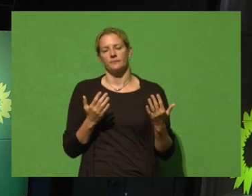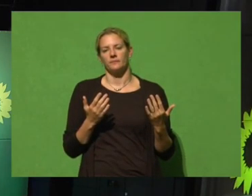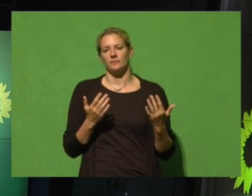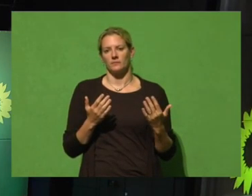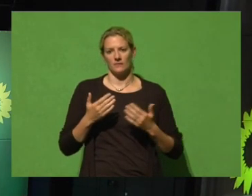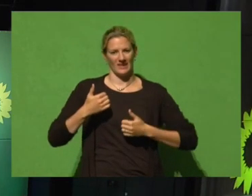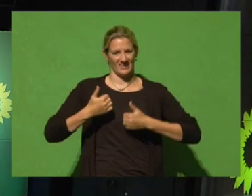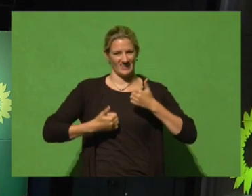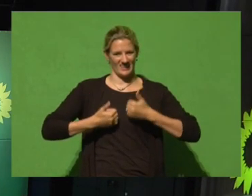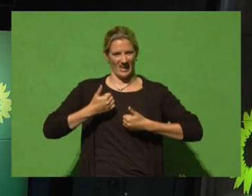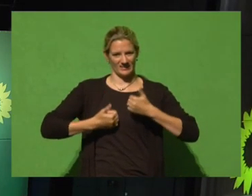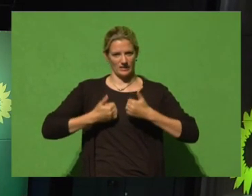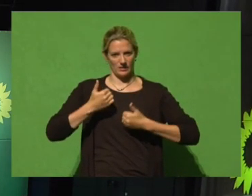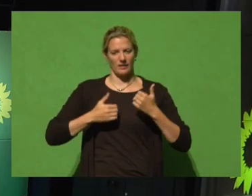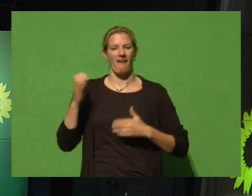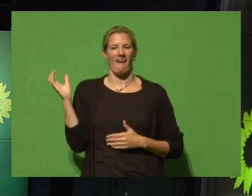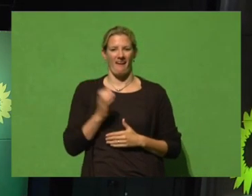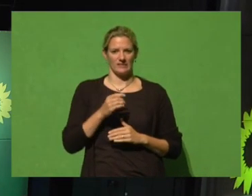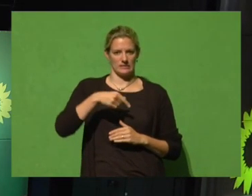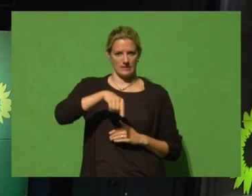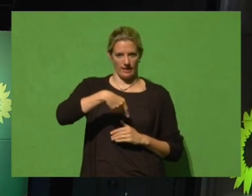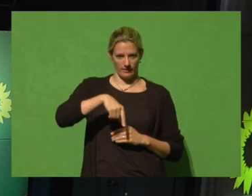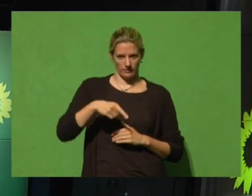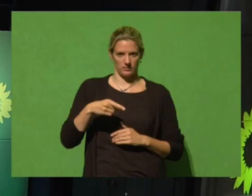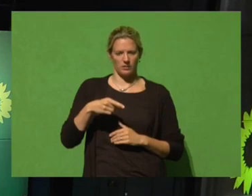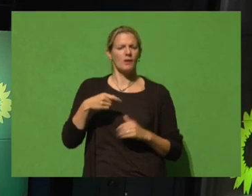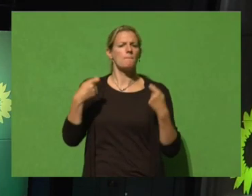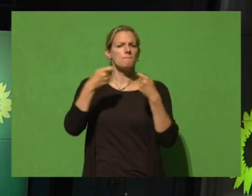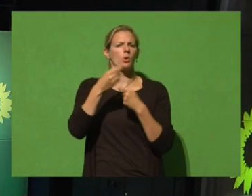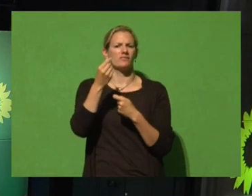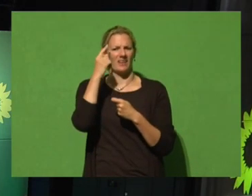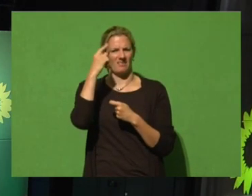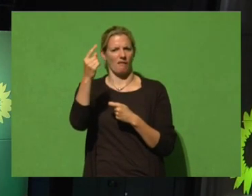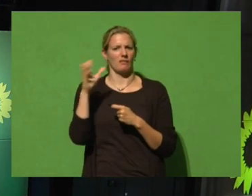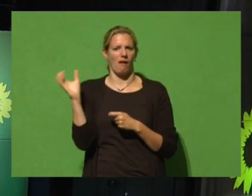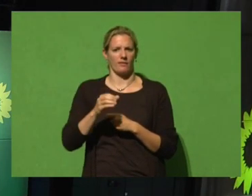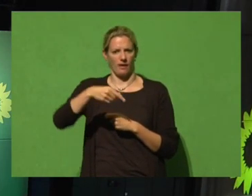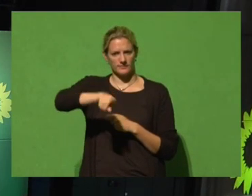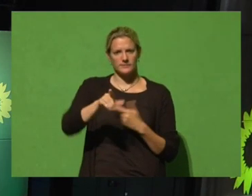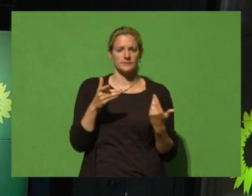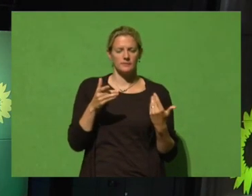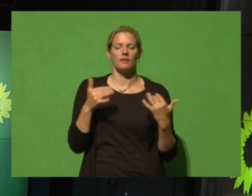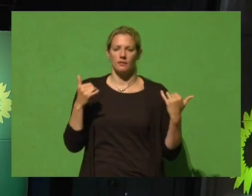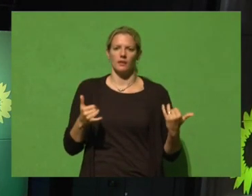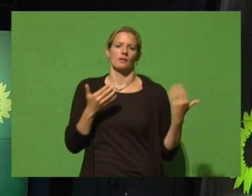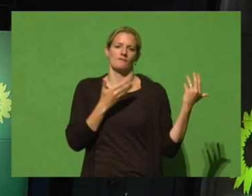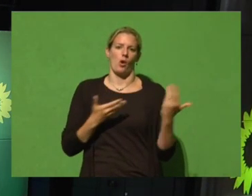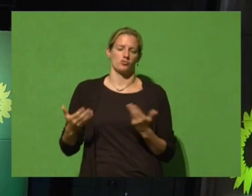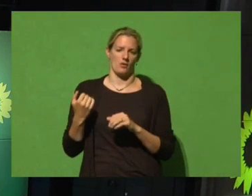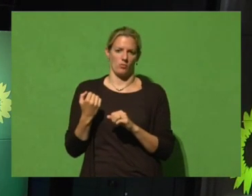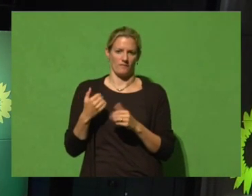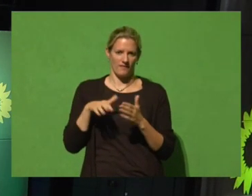Kandidatinnen und Kandidaten für die Ersatzdelegierten zum Bundesfinanzrat weitermachen. Uns liegen dafür